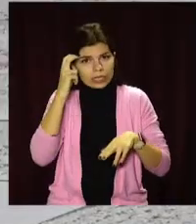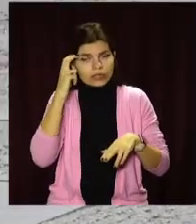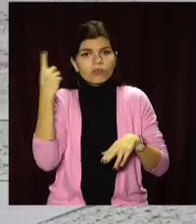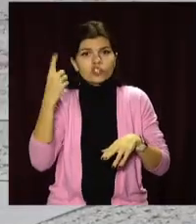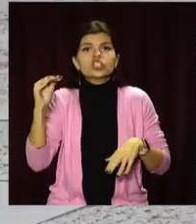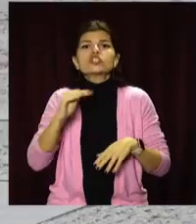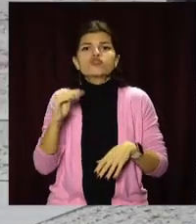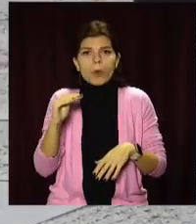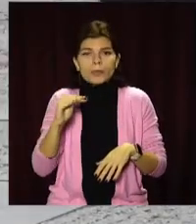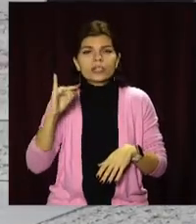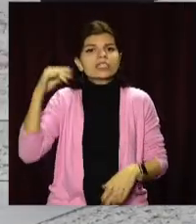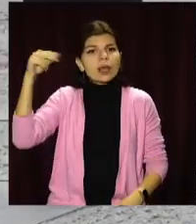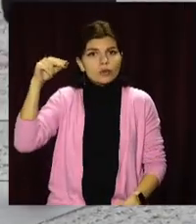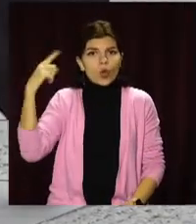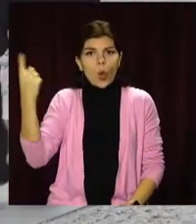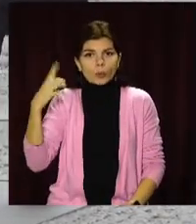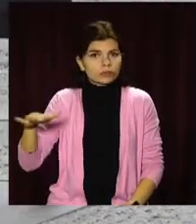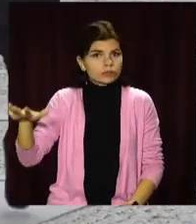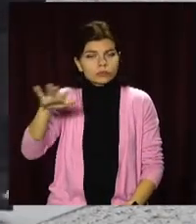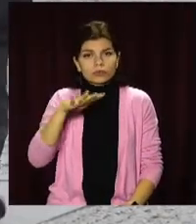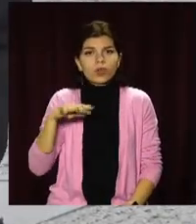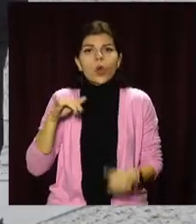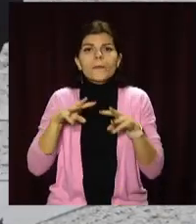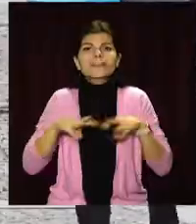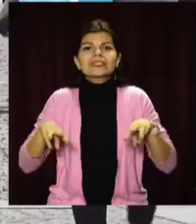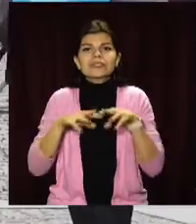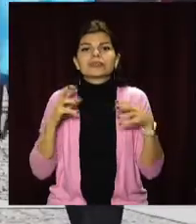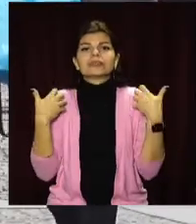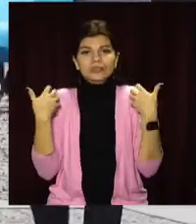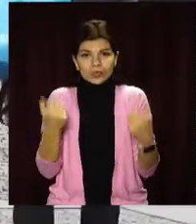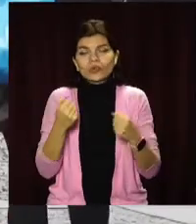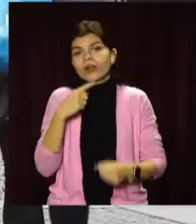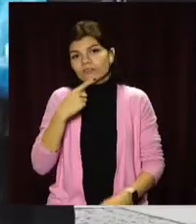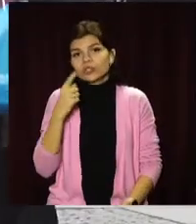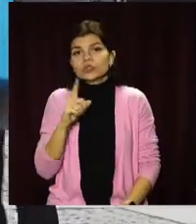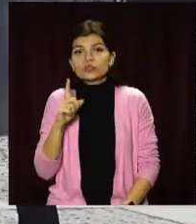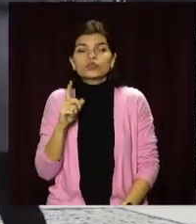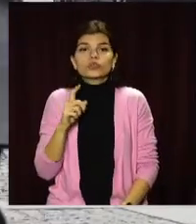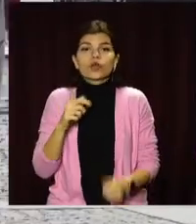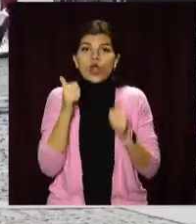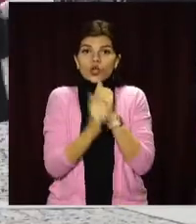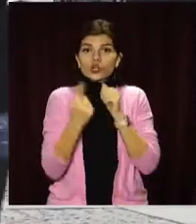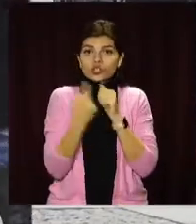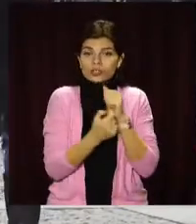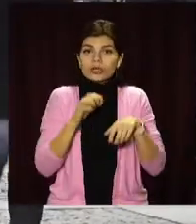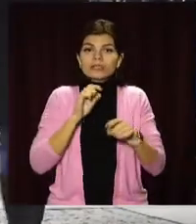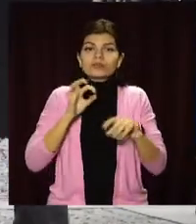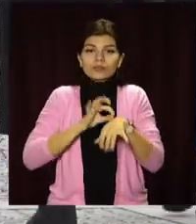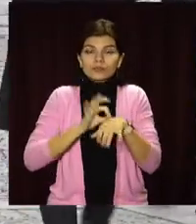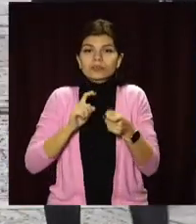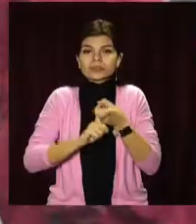Київській, Житомирській та Запорізькій областях. У Міністерстві охорони здоров'я кажуть, щотижня зростає кількість заражених